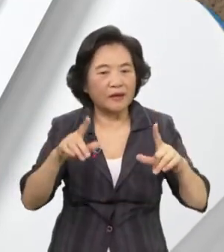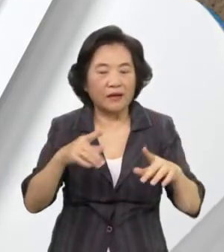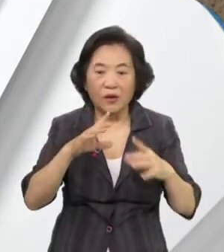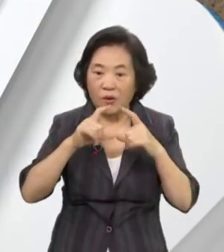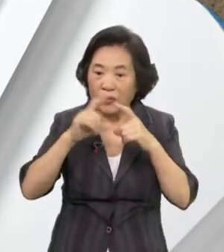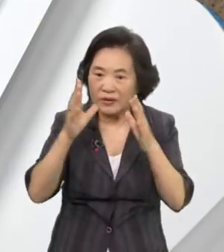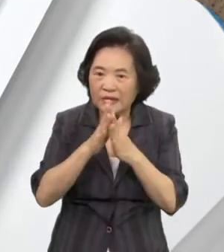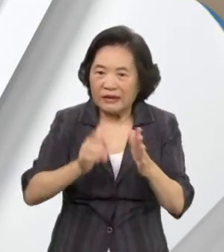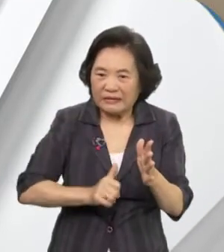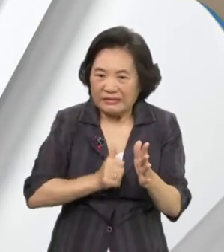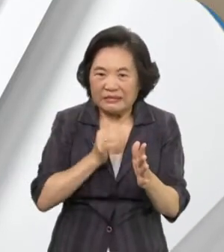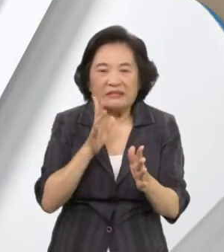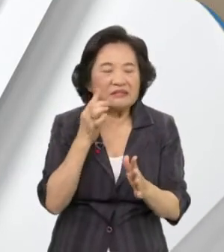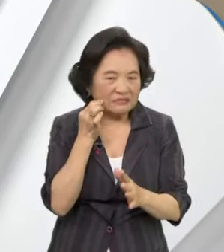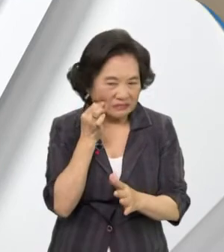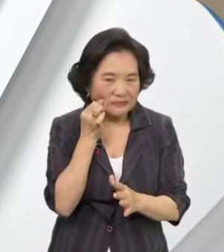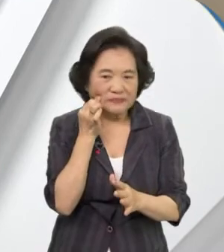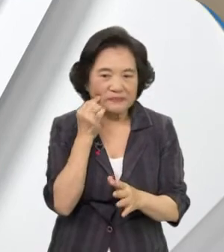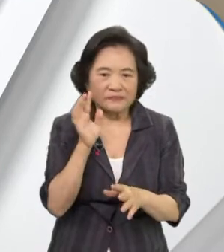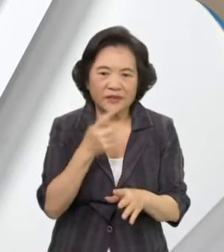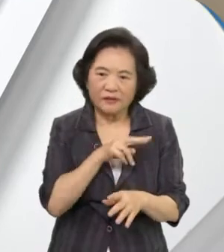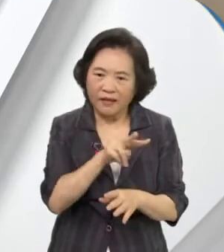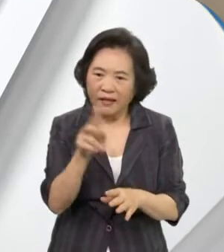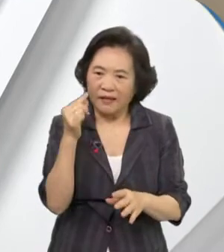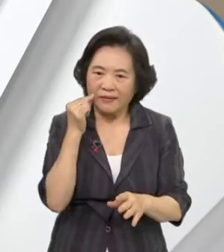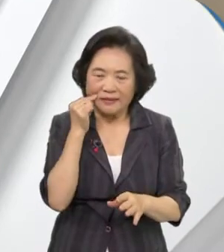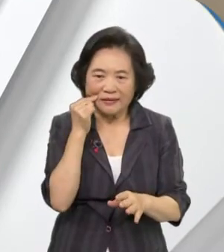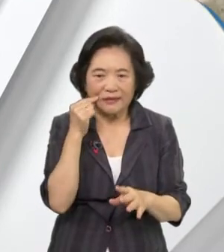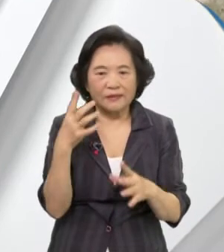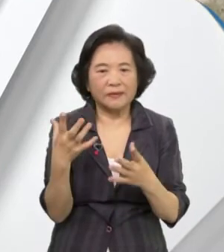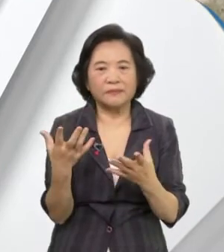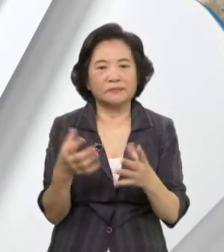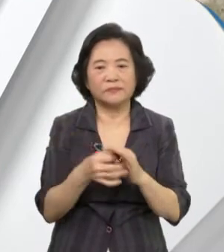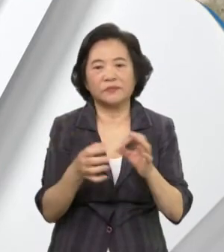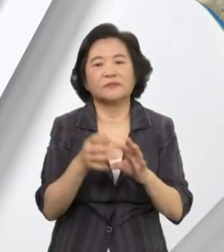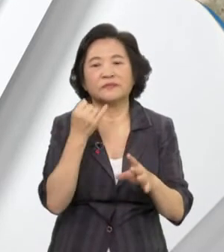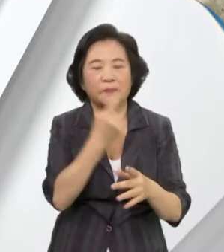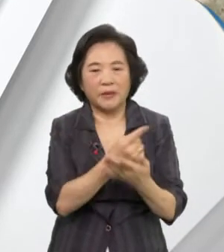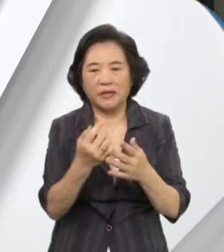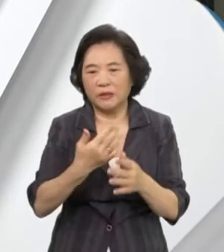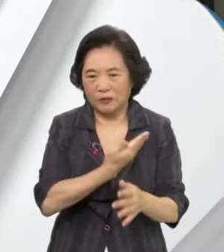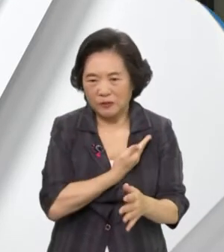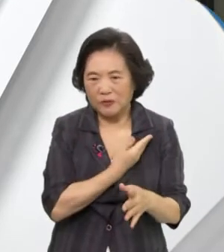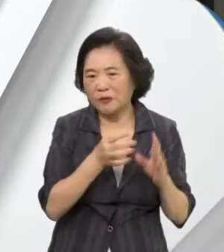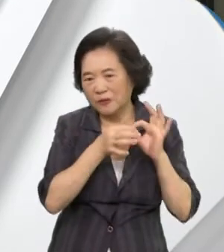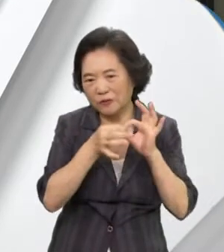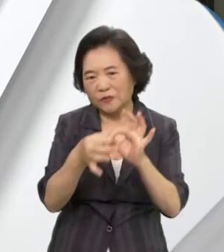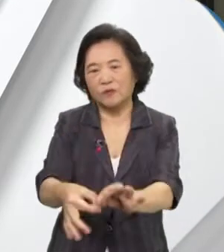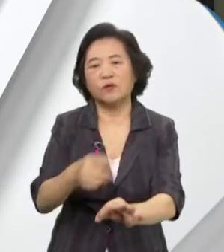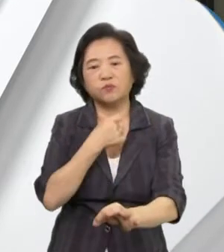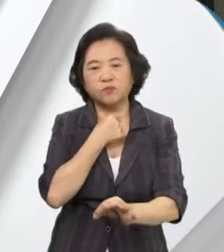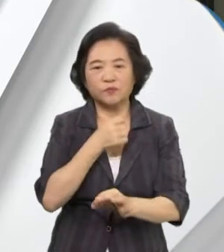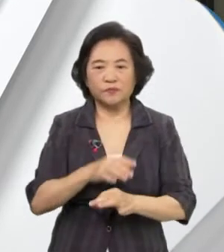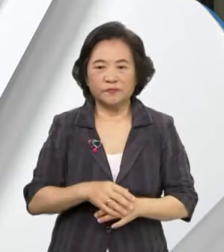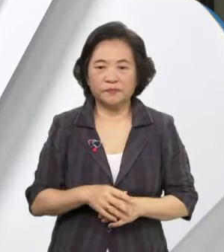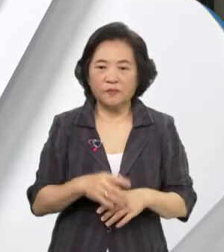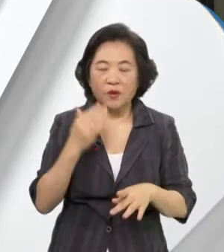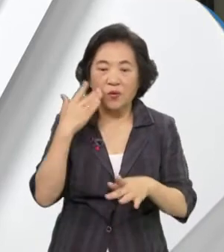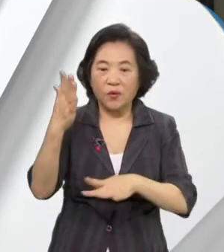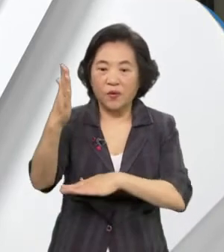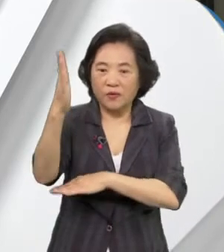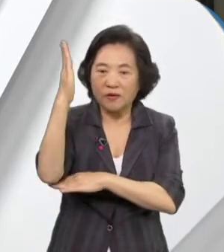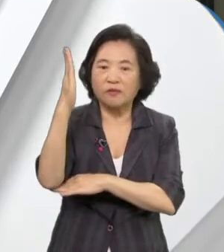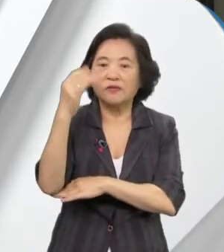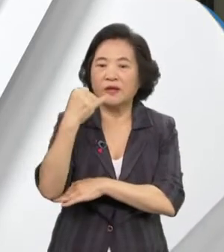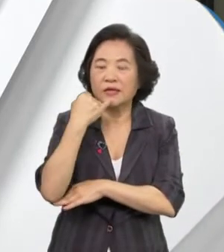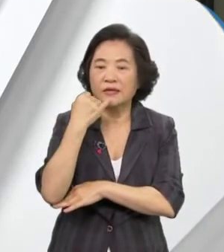生其实无难改，不过困难的事情听说要有人去做。 是感觉就是如果政府哈能够做得，就是主